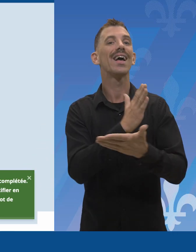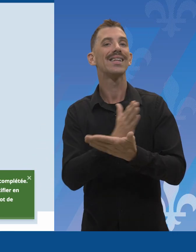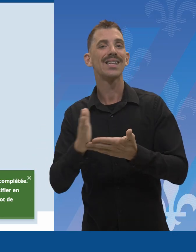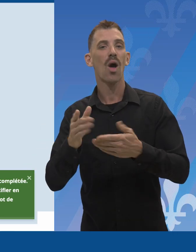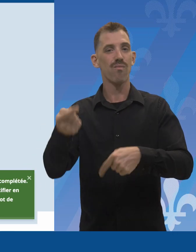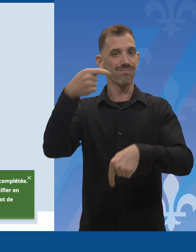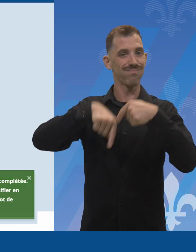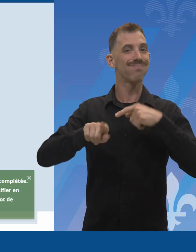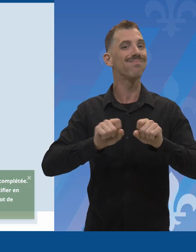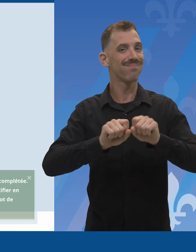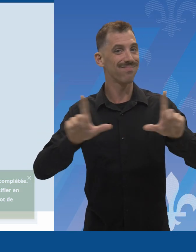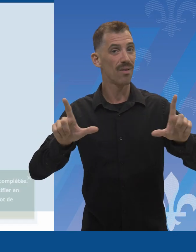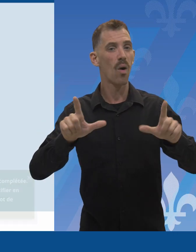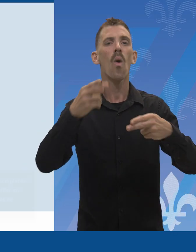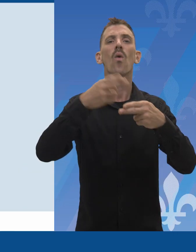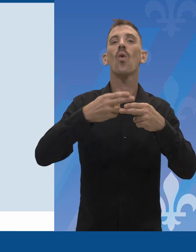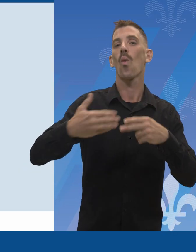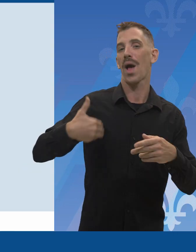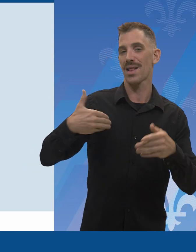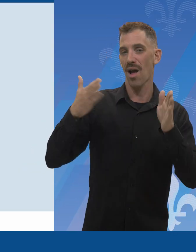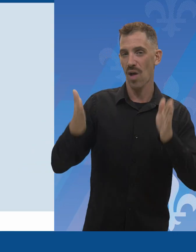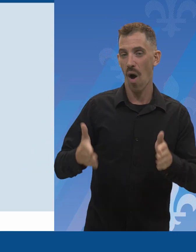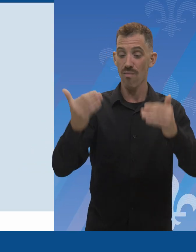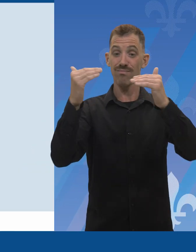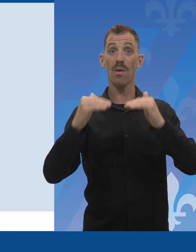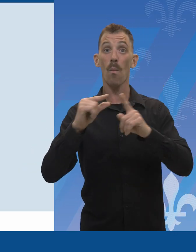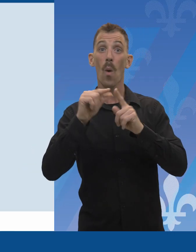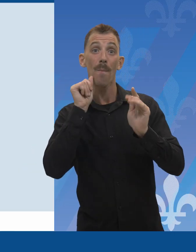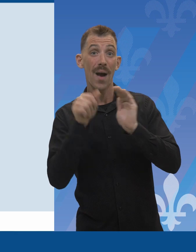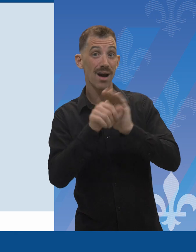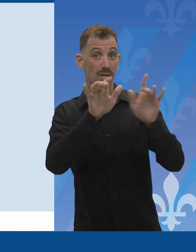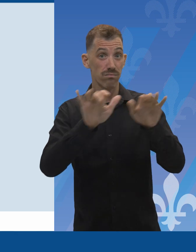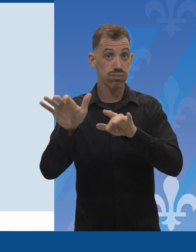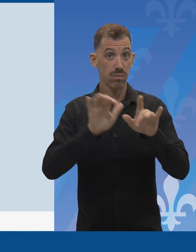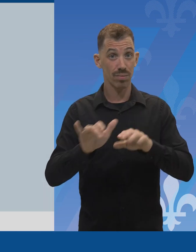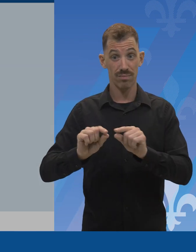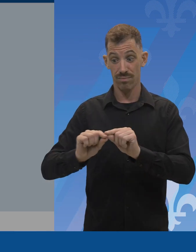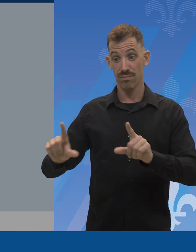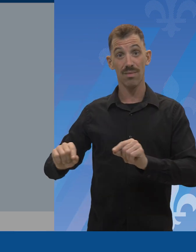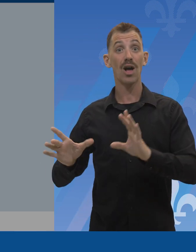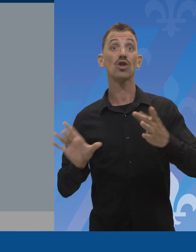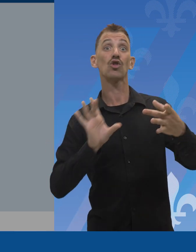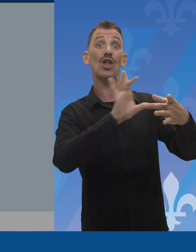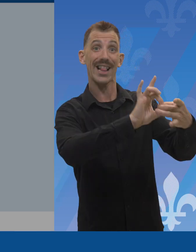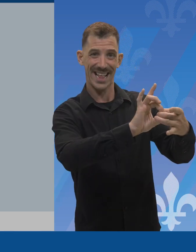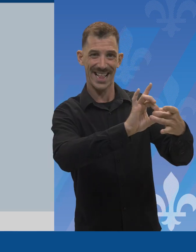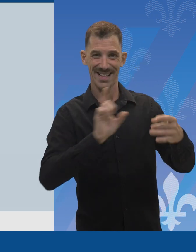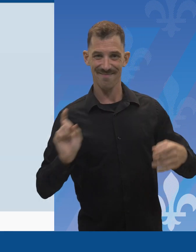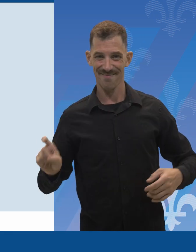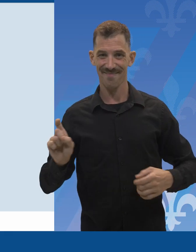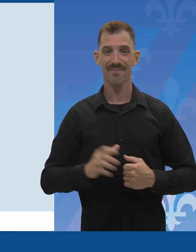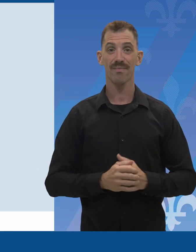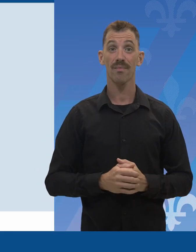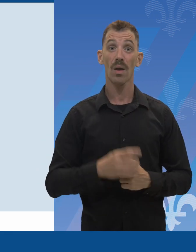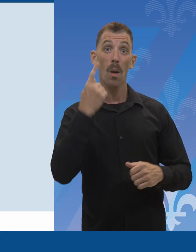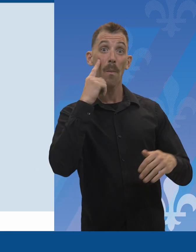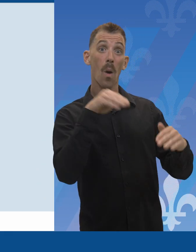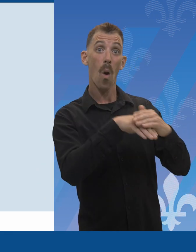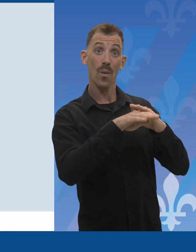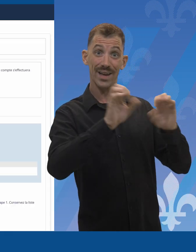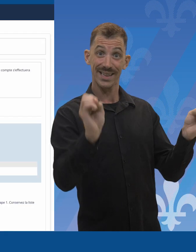page d'ouverture de session. Inscrivez votre nom d'utilisateur, votre mot de passe et cliquez ensuite sur Se